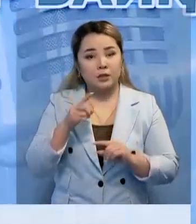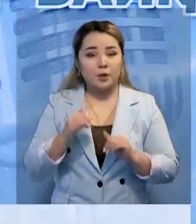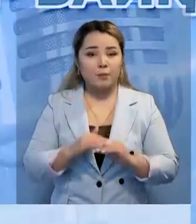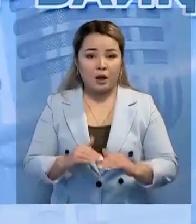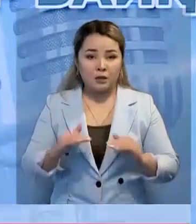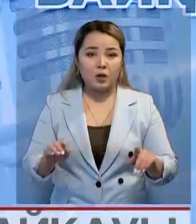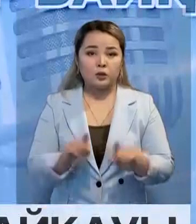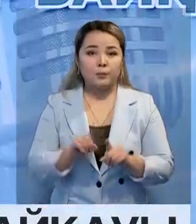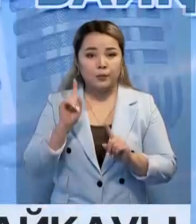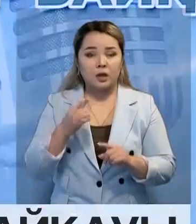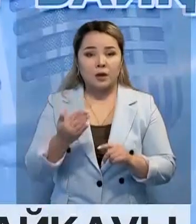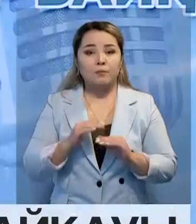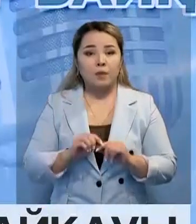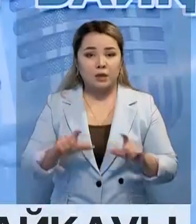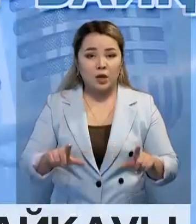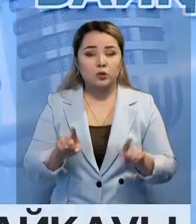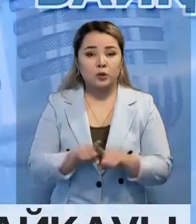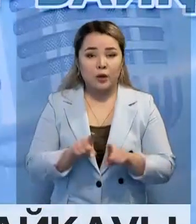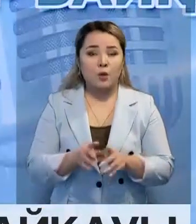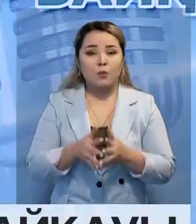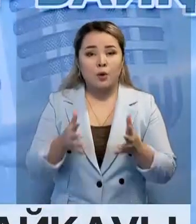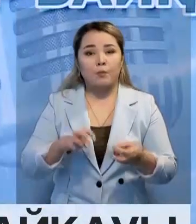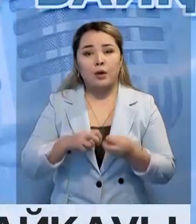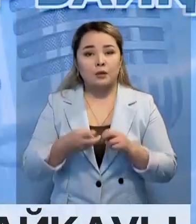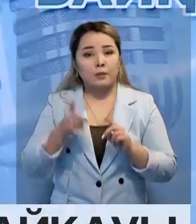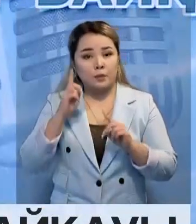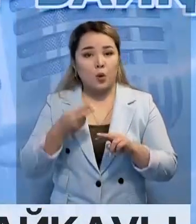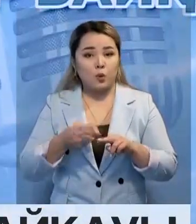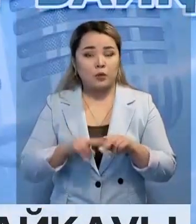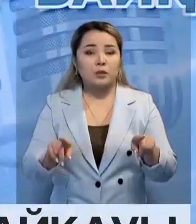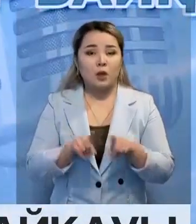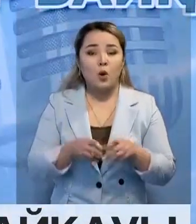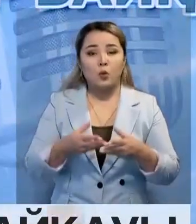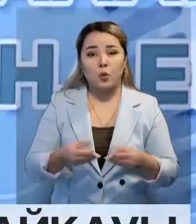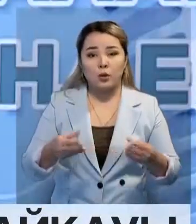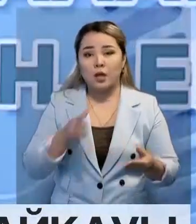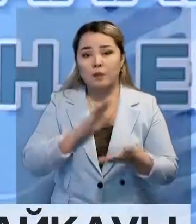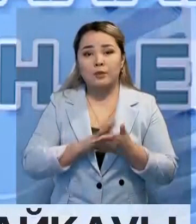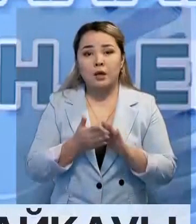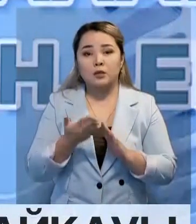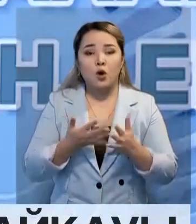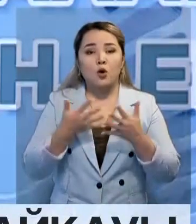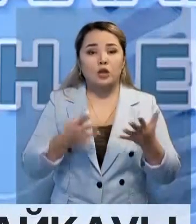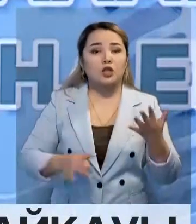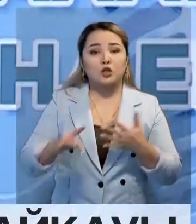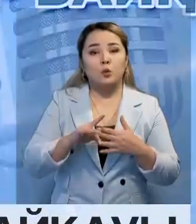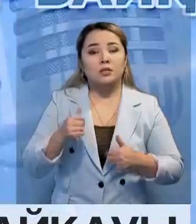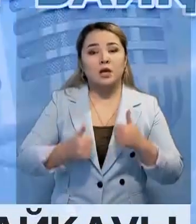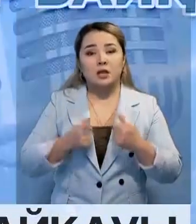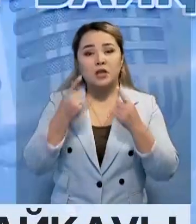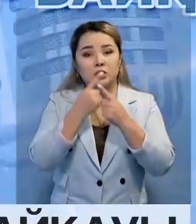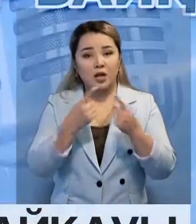балабақшада болсын, мектептерде болсын, бұл қазір үлкен проблема. Сондықтан да біз осындай көктем кезінде осындай үлкен республикалық сайыс